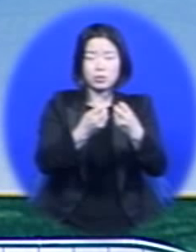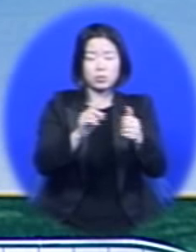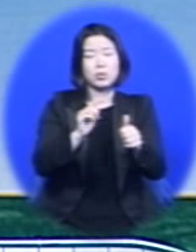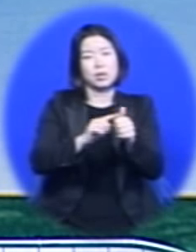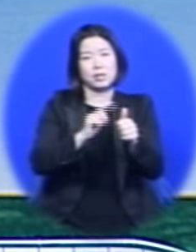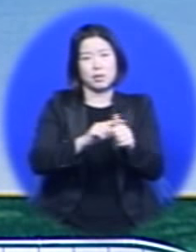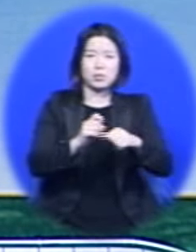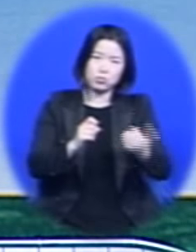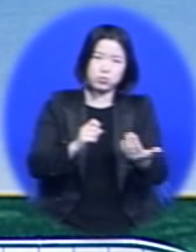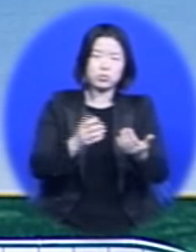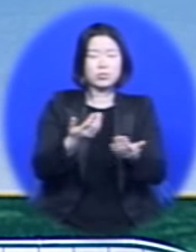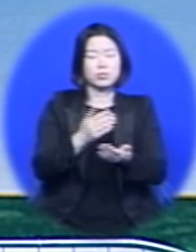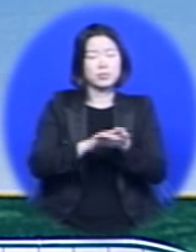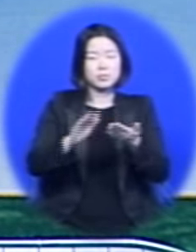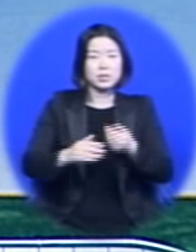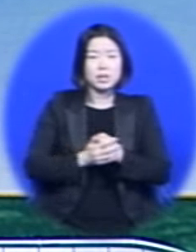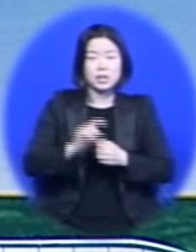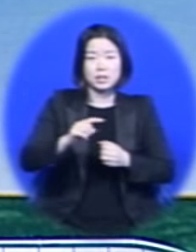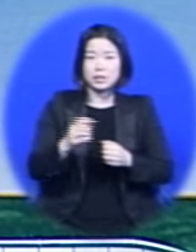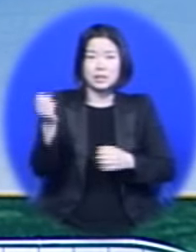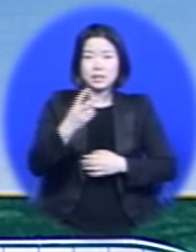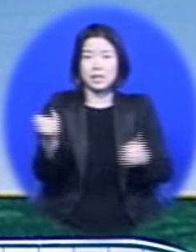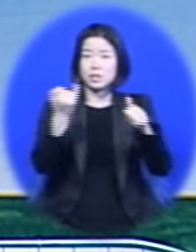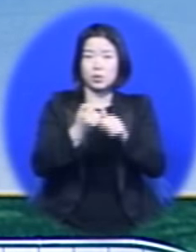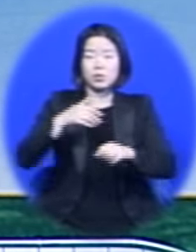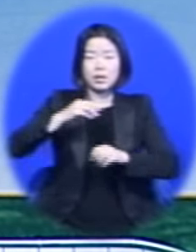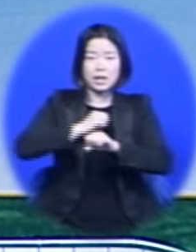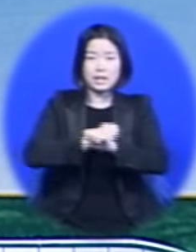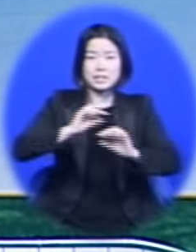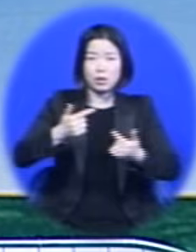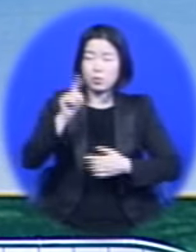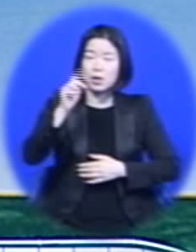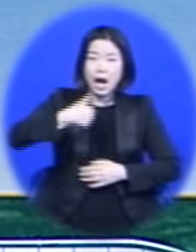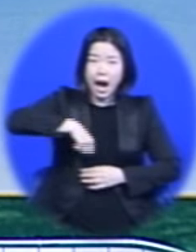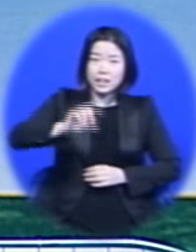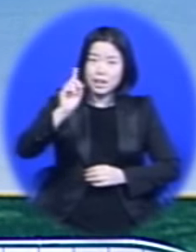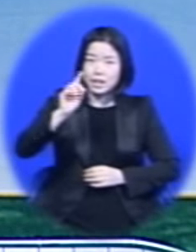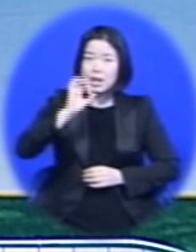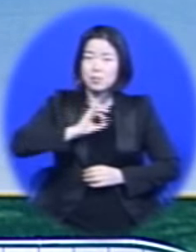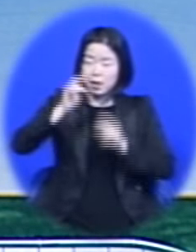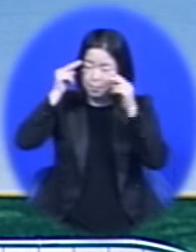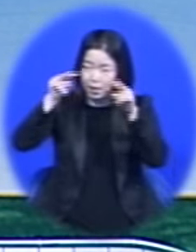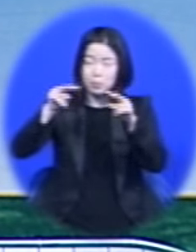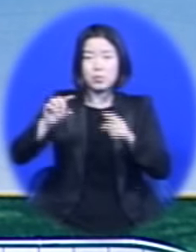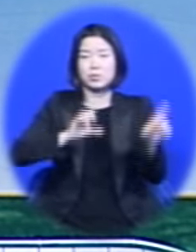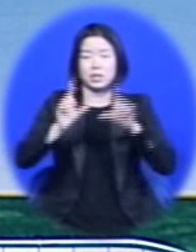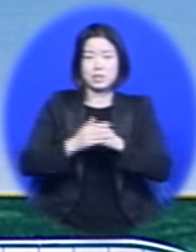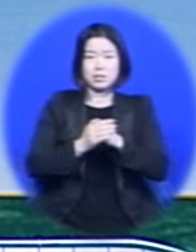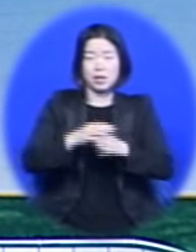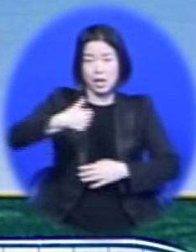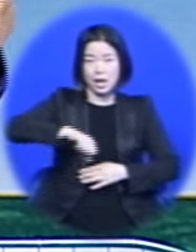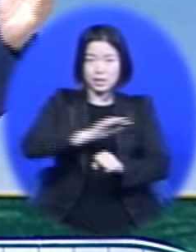죽었습니다. 그는 재혼하지 않고 그 아들 하나를 바라보며 그렇게 살았습니다. 아들이 잘